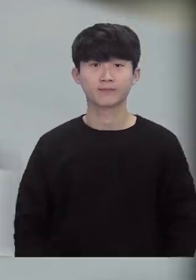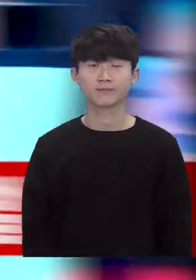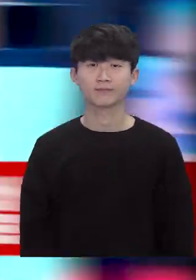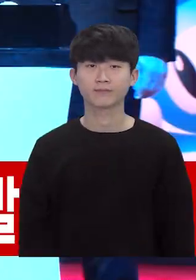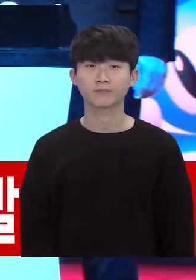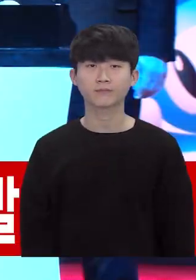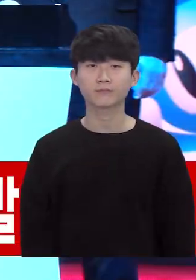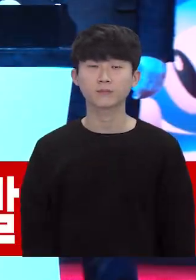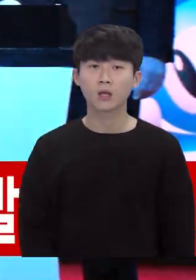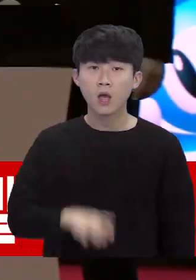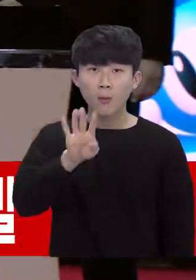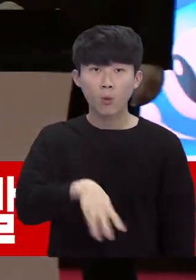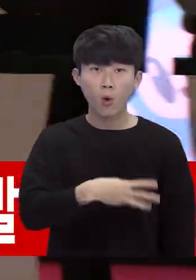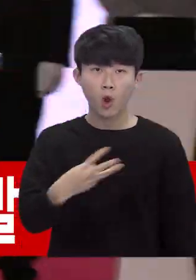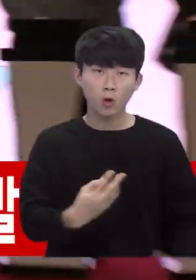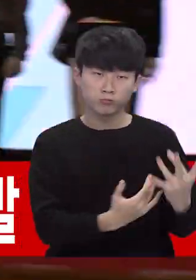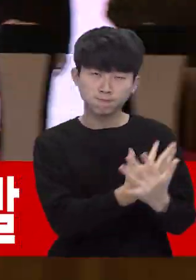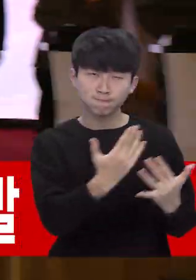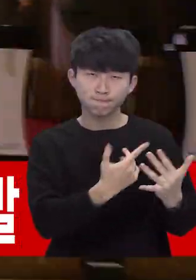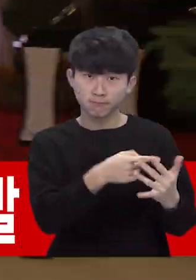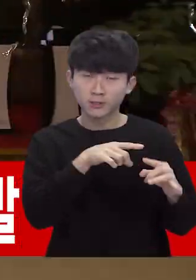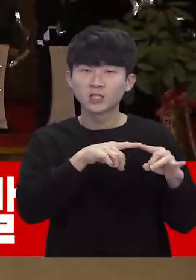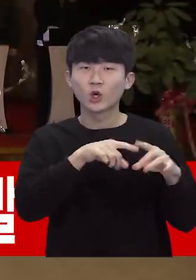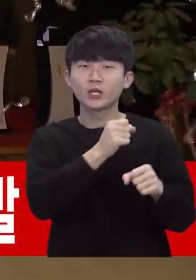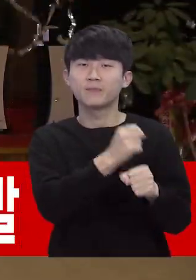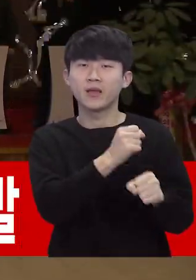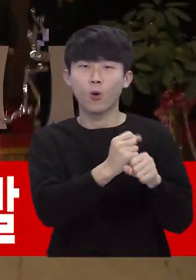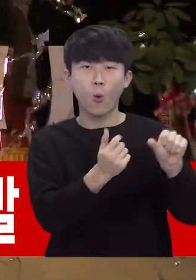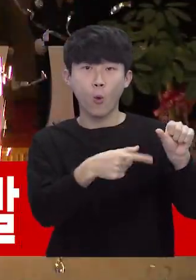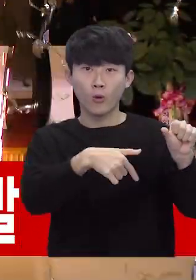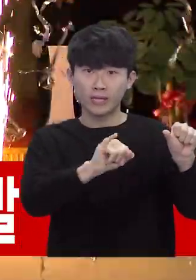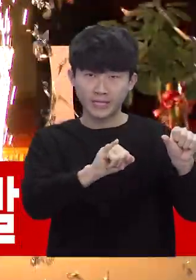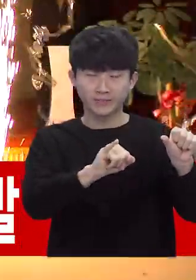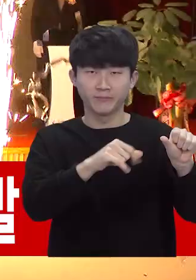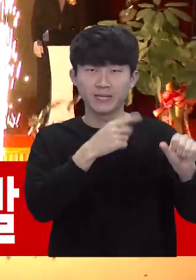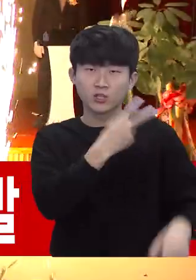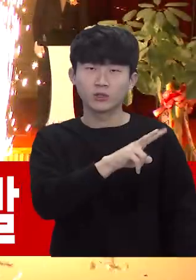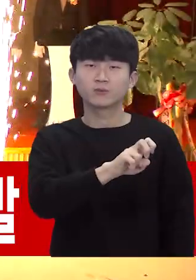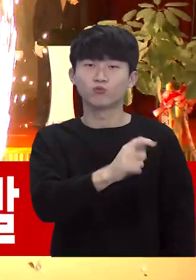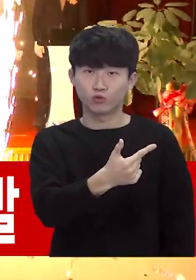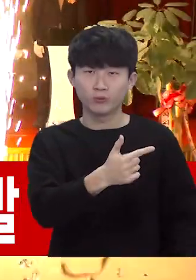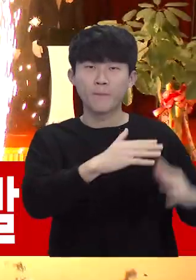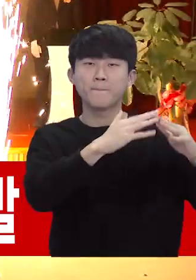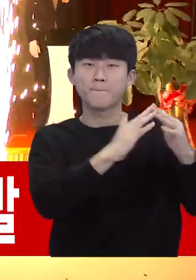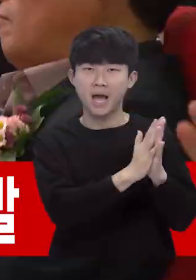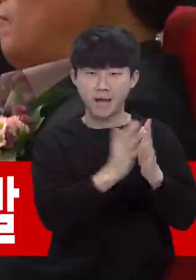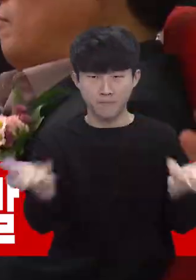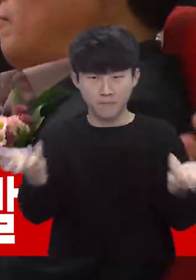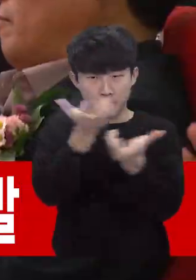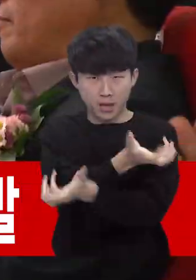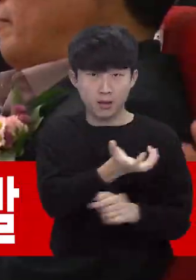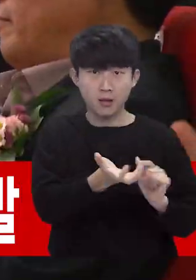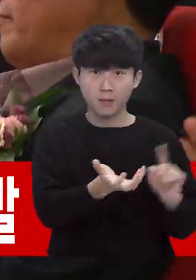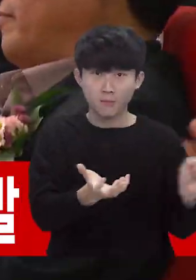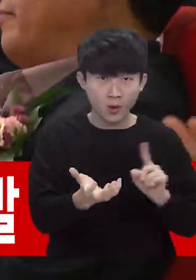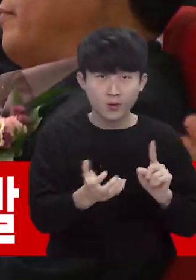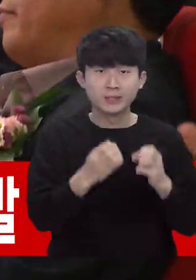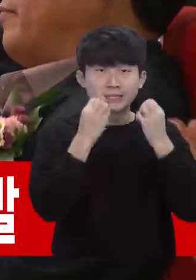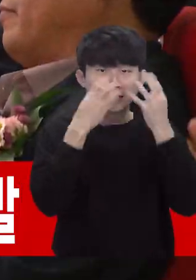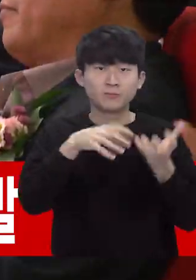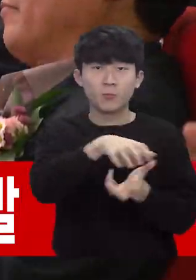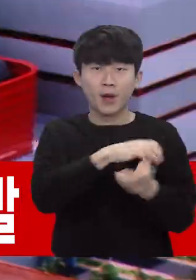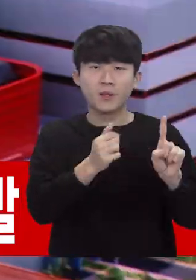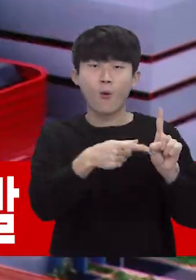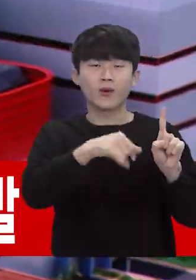계획입니다. 오는 2026년 폐쇄되는 보령 화력 5호기를 대체할 신복합 1호기가 착공했습니다.